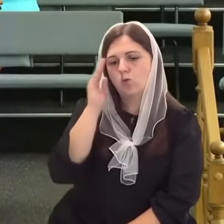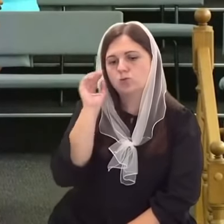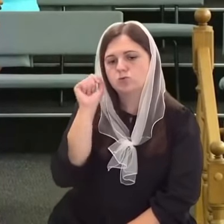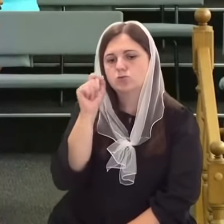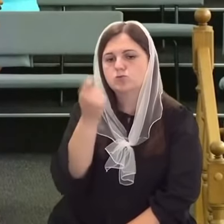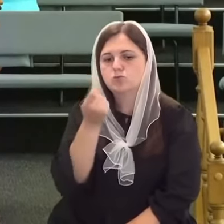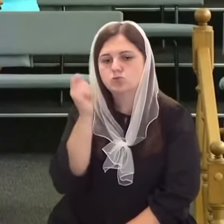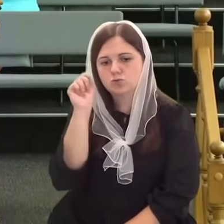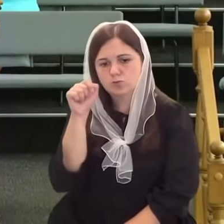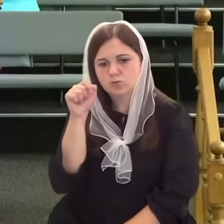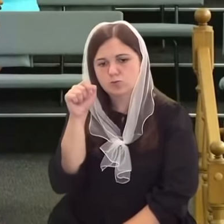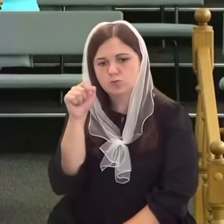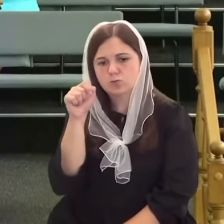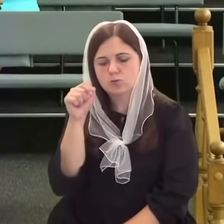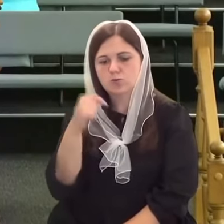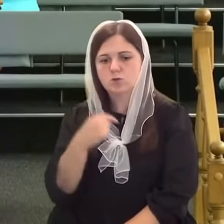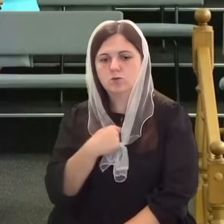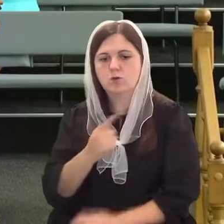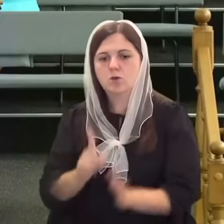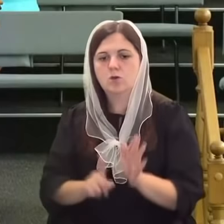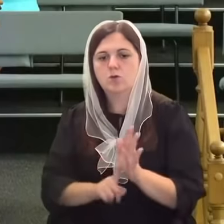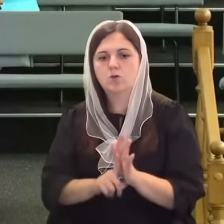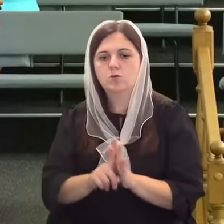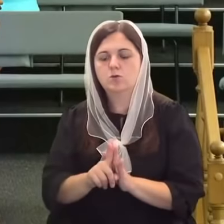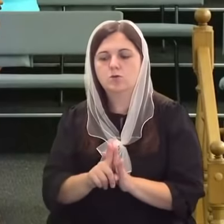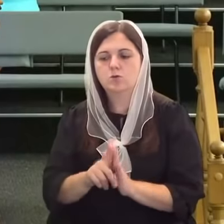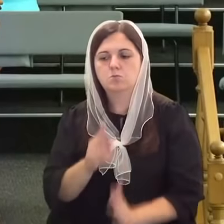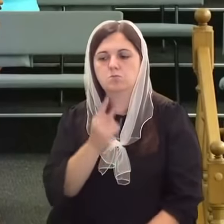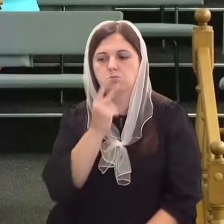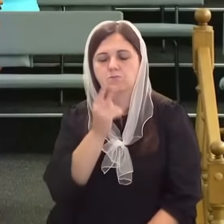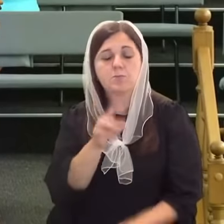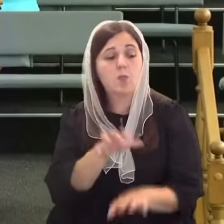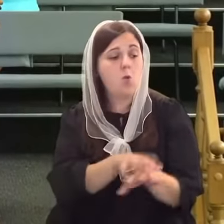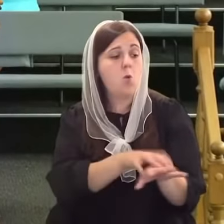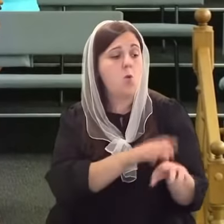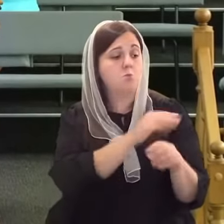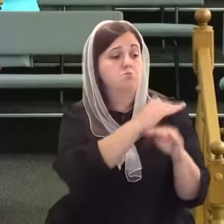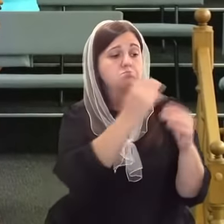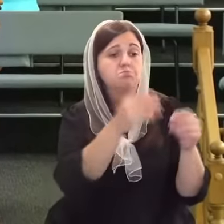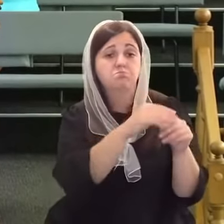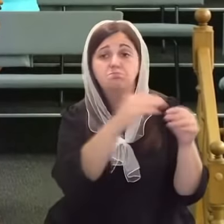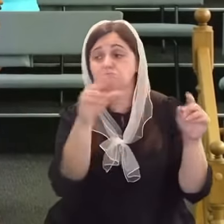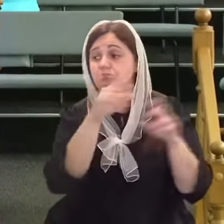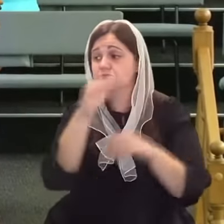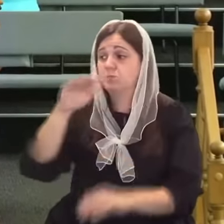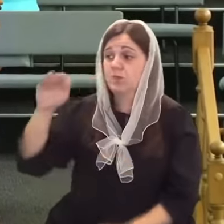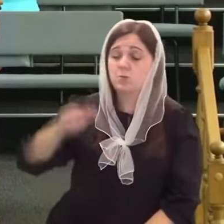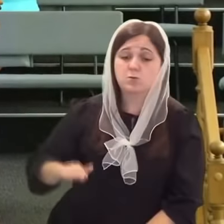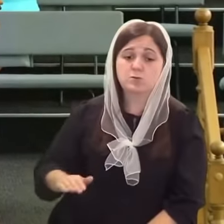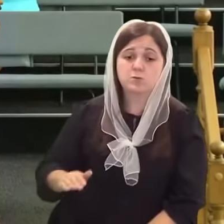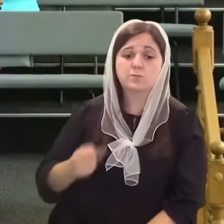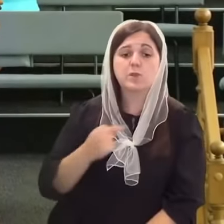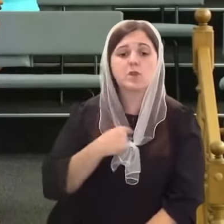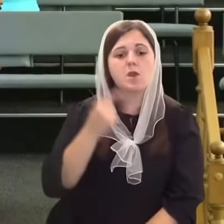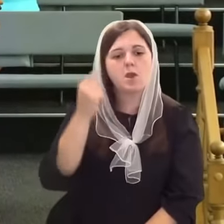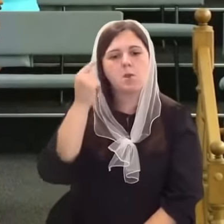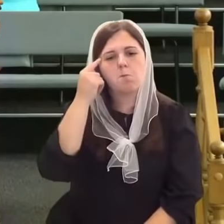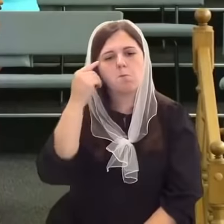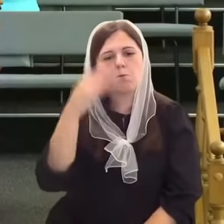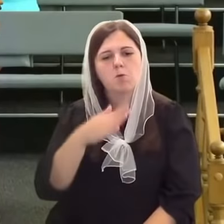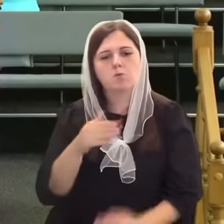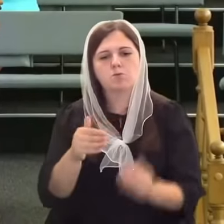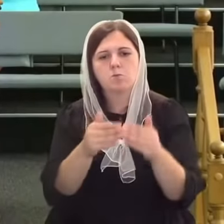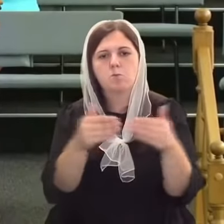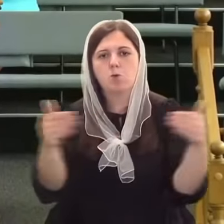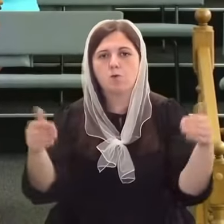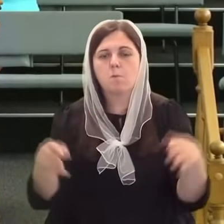вниз. И я начал смотреть обувь, которая стояла на полочках этого отдела. Я помню, это было вот так, буквой